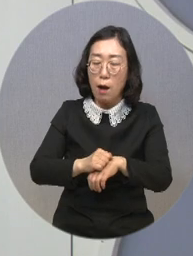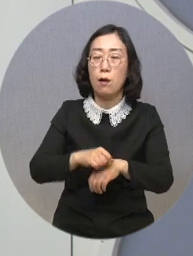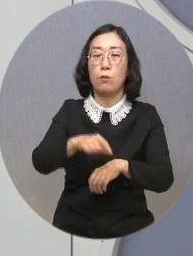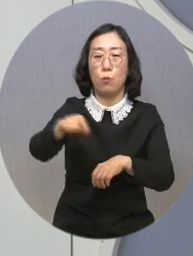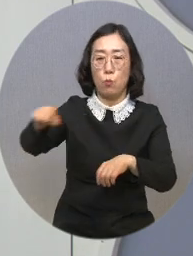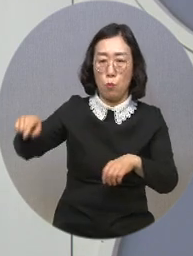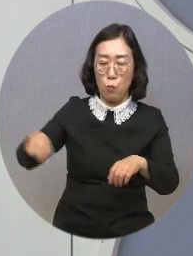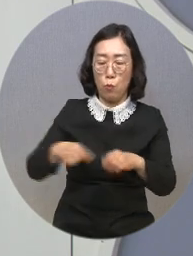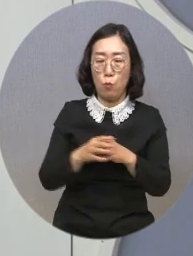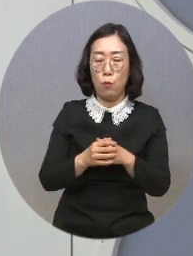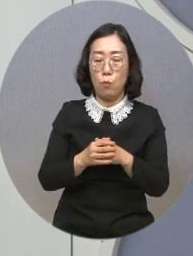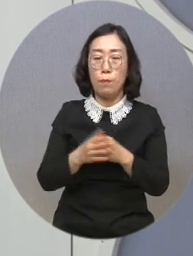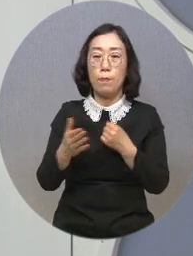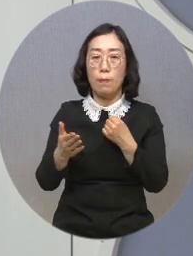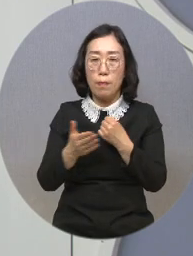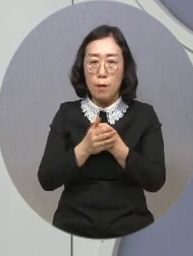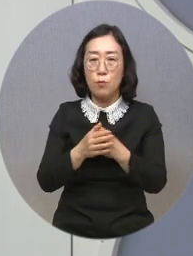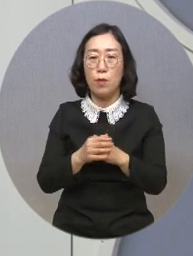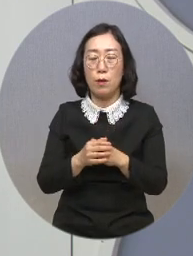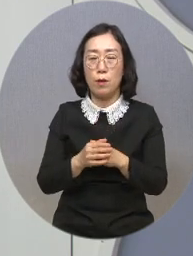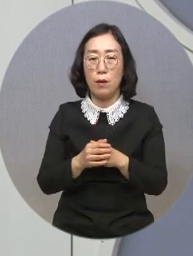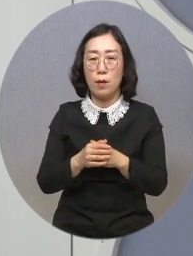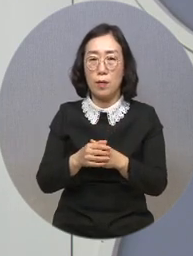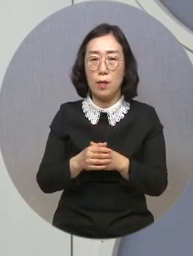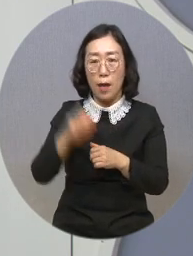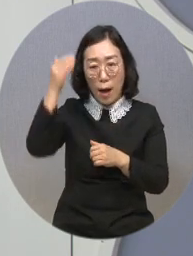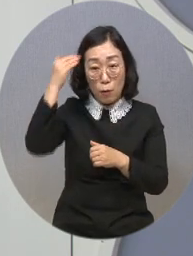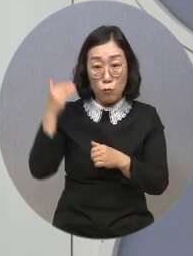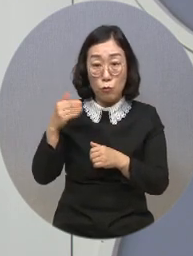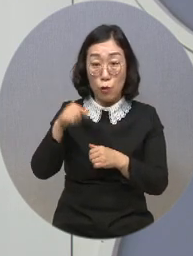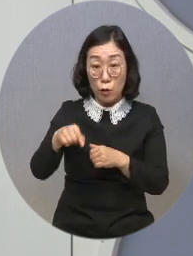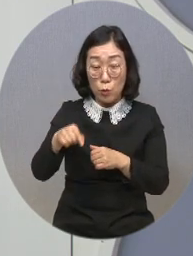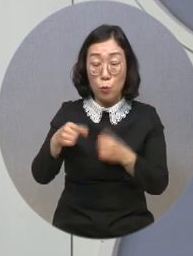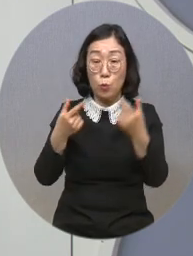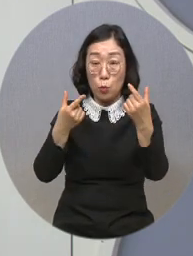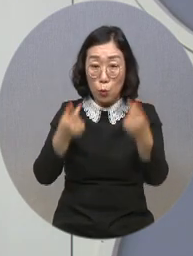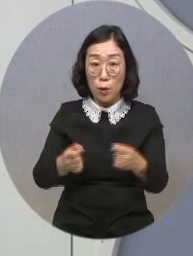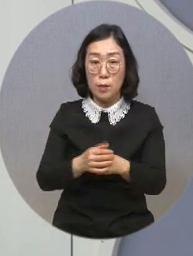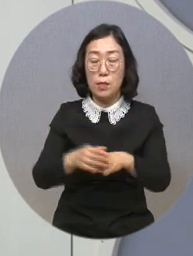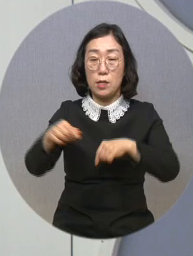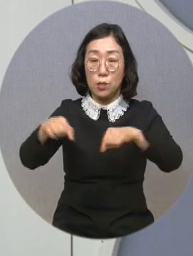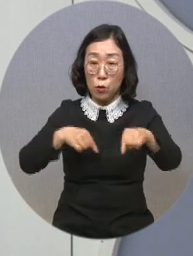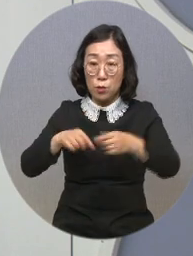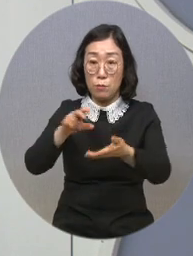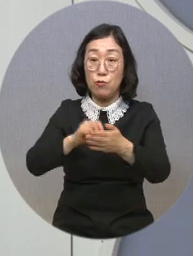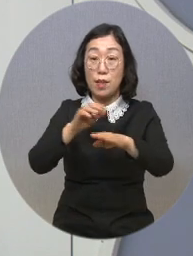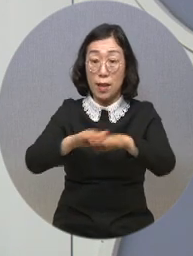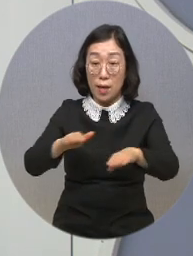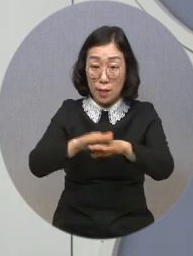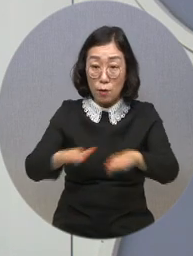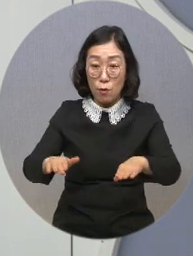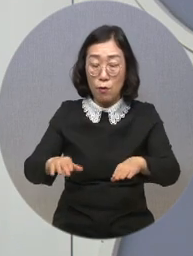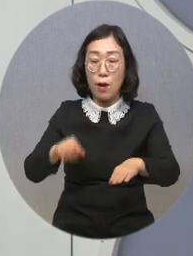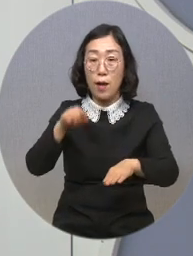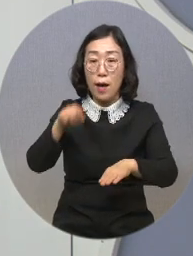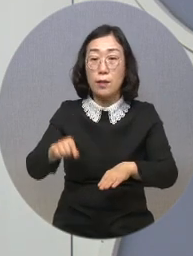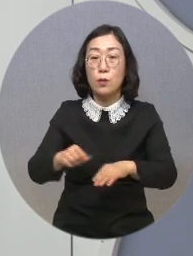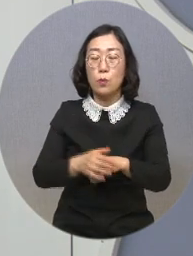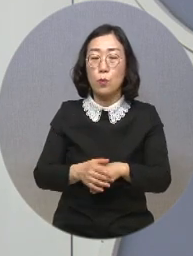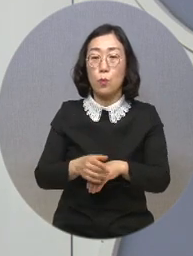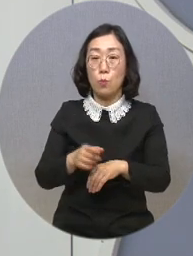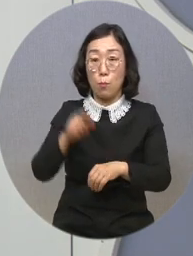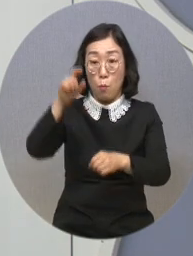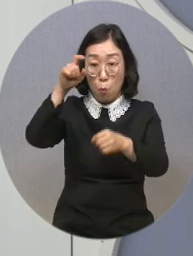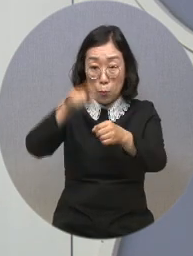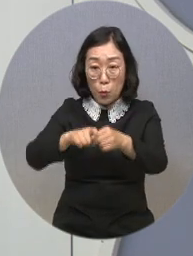거예요. 그래서 이 우리나라도 이 정치가 이제는 이렇게 문제 해결하는 정치로 가야